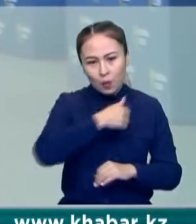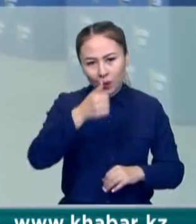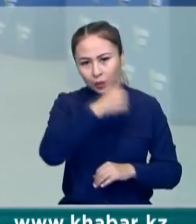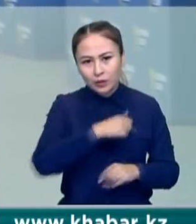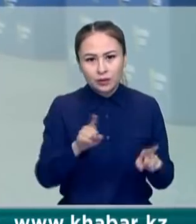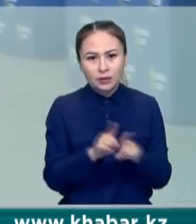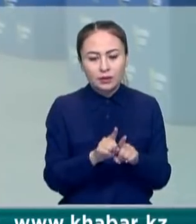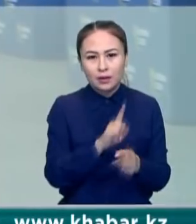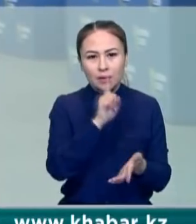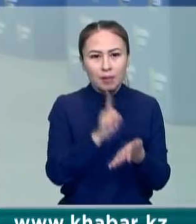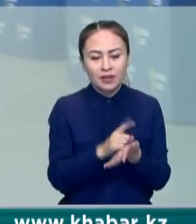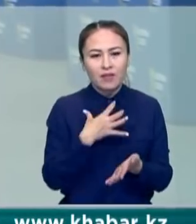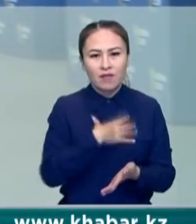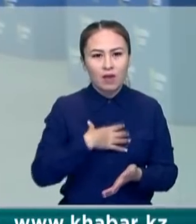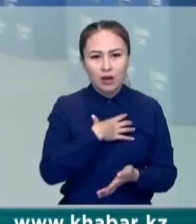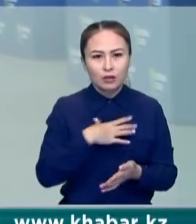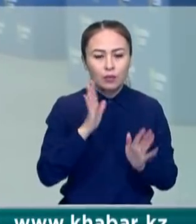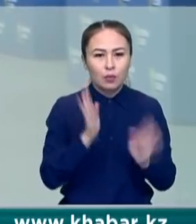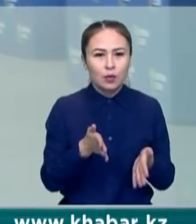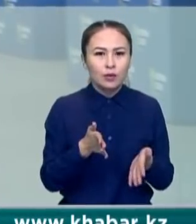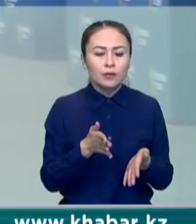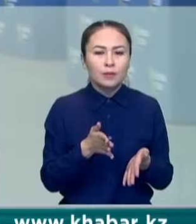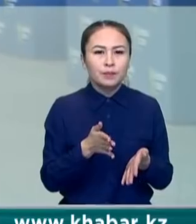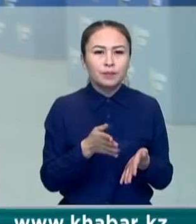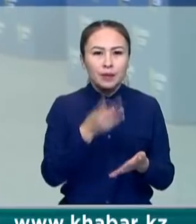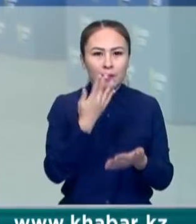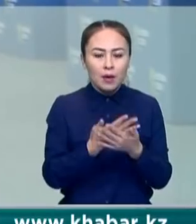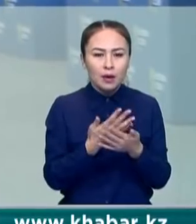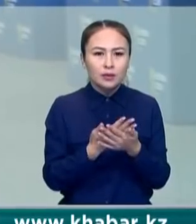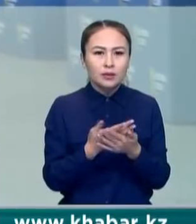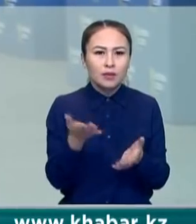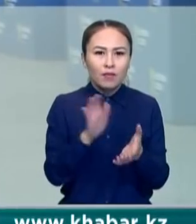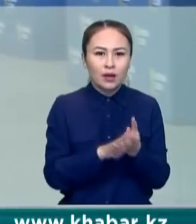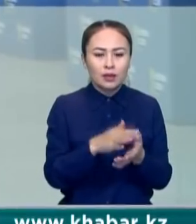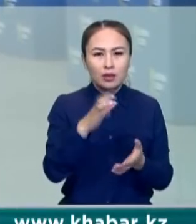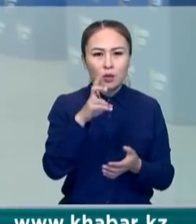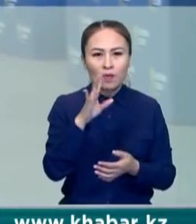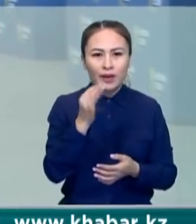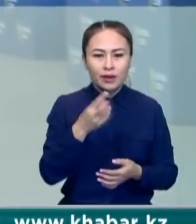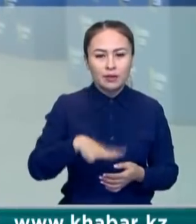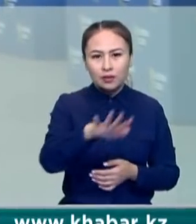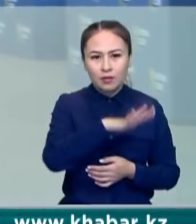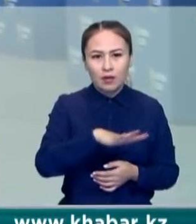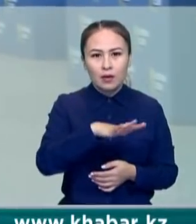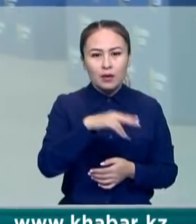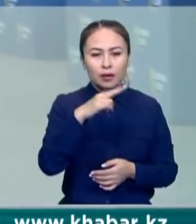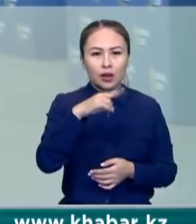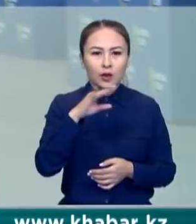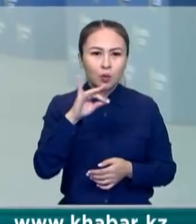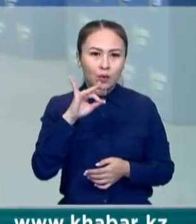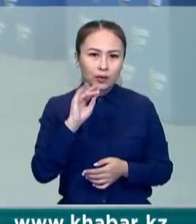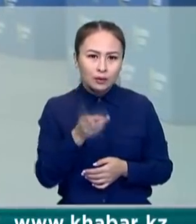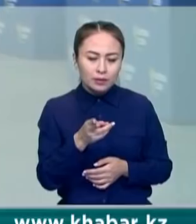Еуразия үшін ең басты 10 сыни қатер рейтингісінің таныстырылымы өтеді. Онда Словенияның экс-президенті Данило Тюрк,